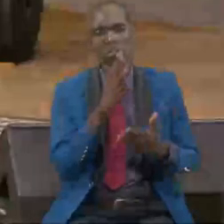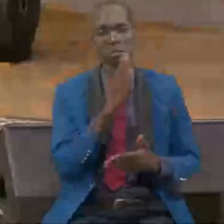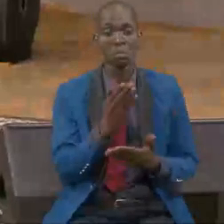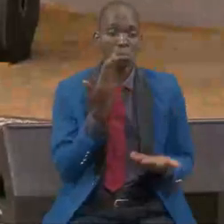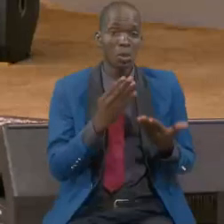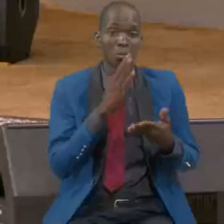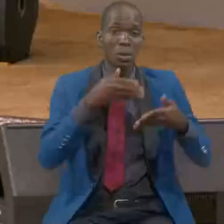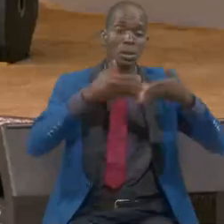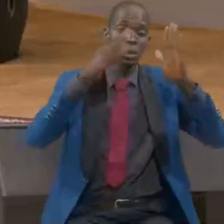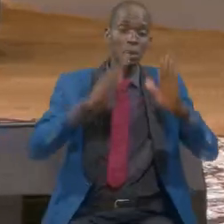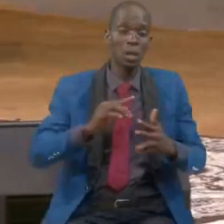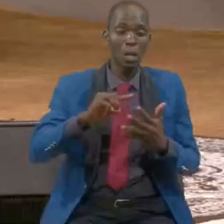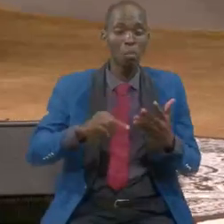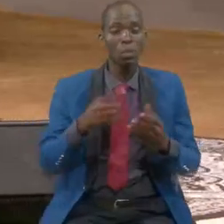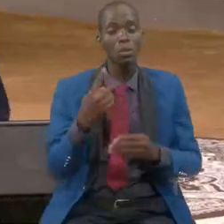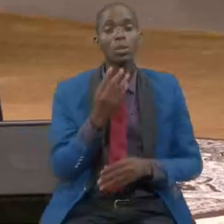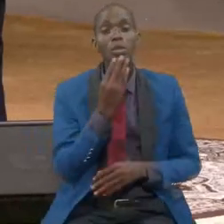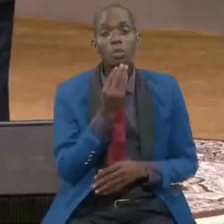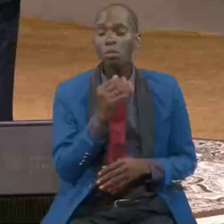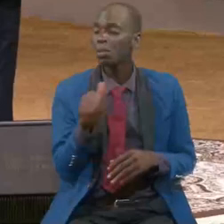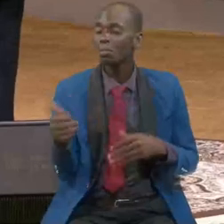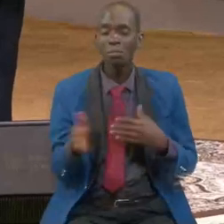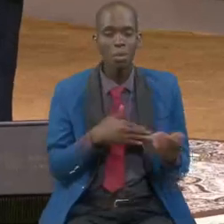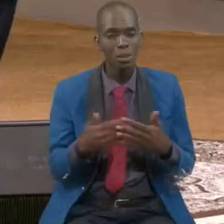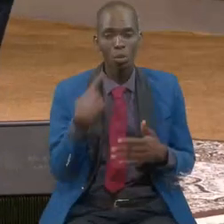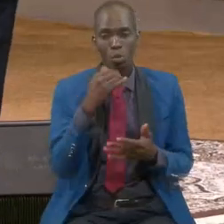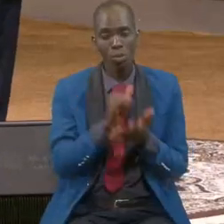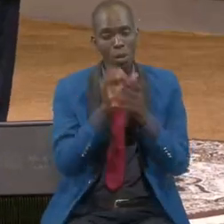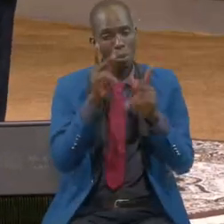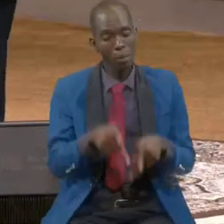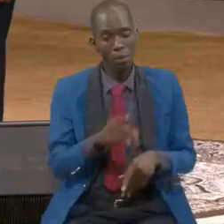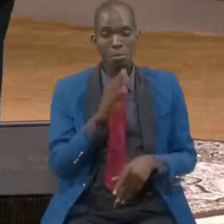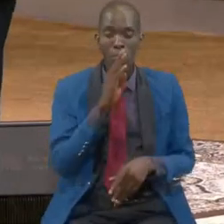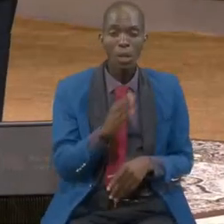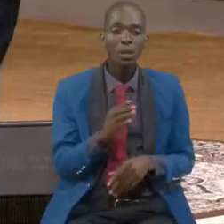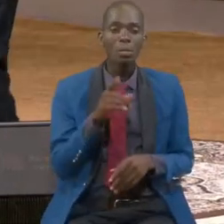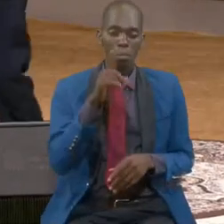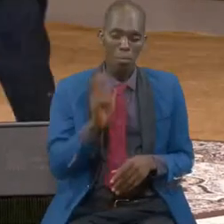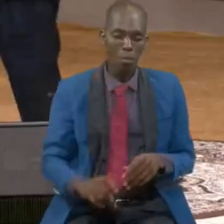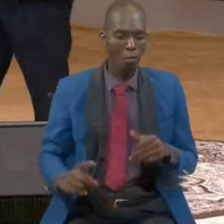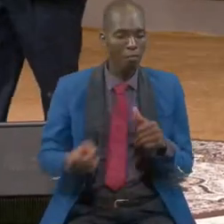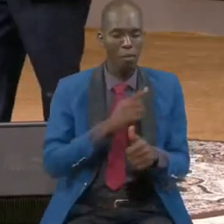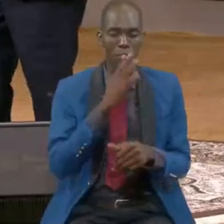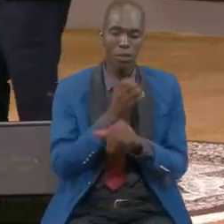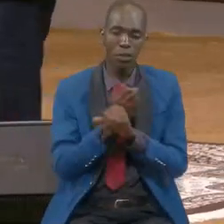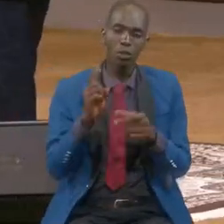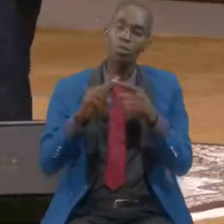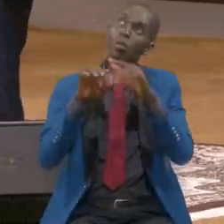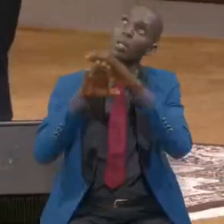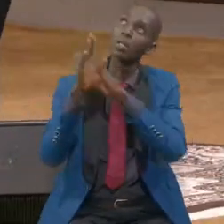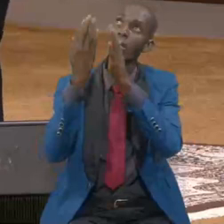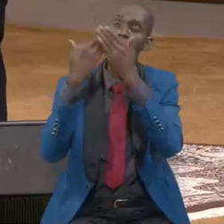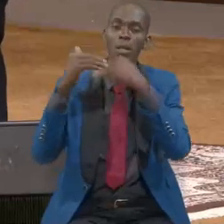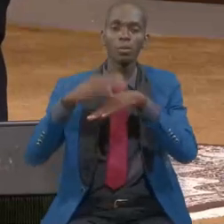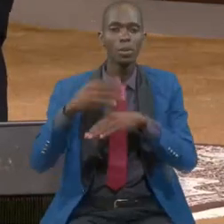soit la personne, que ce soit un dirigeant des Juifs, alors tu dois naître de nouveau avant de voir le royaume